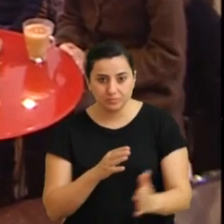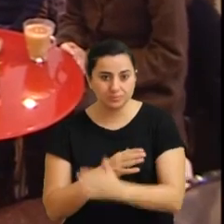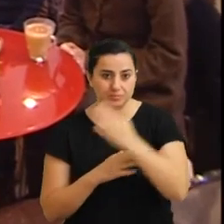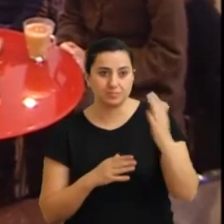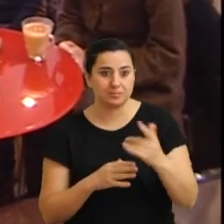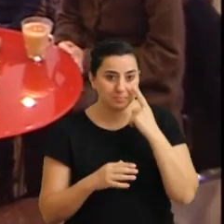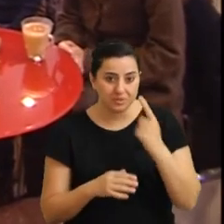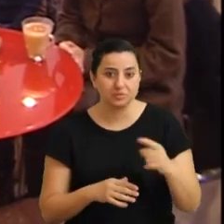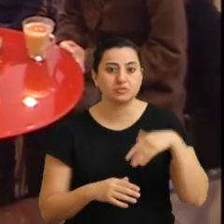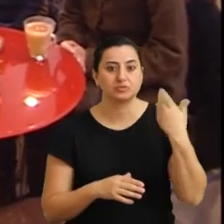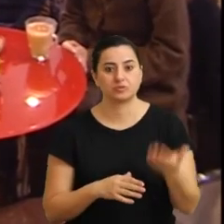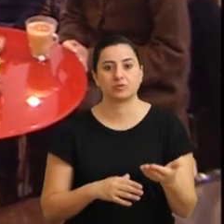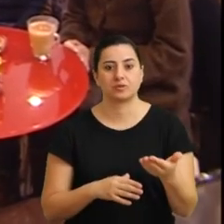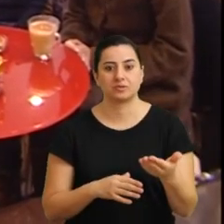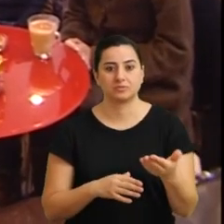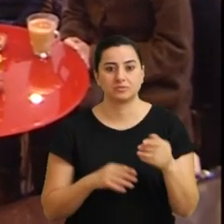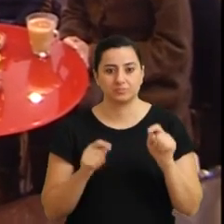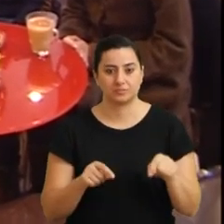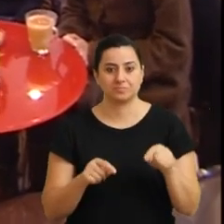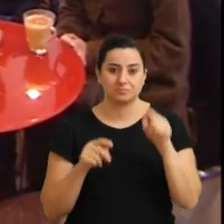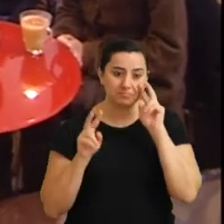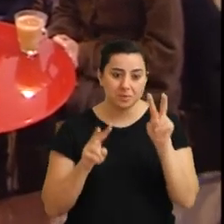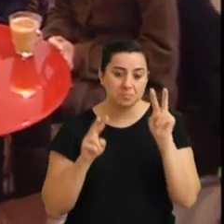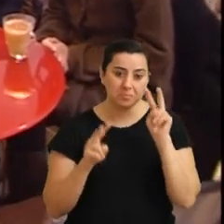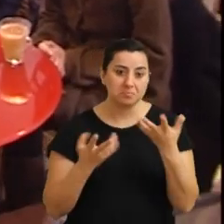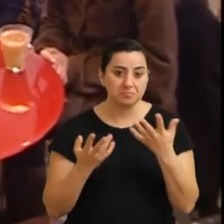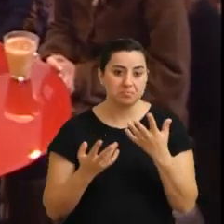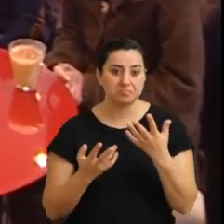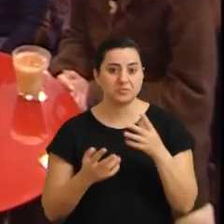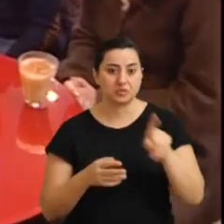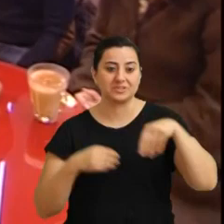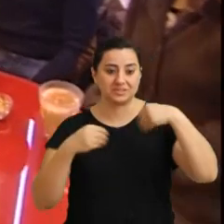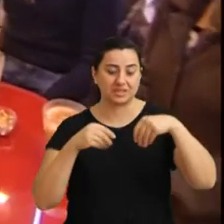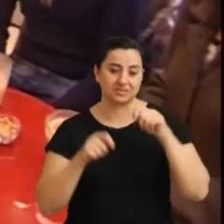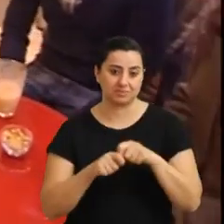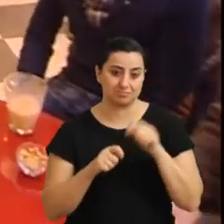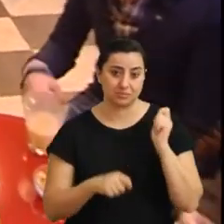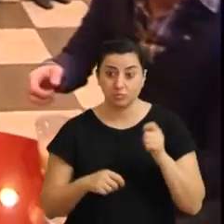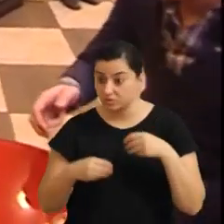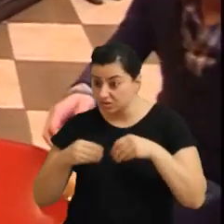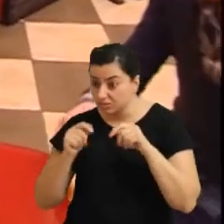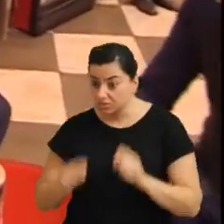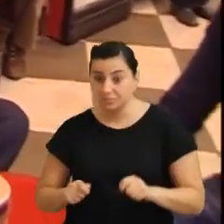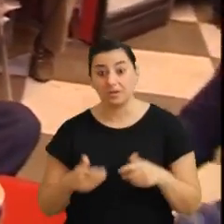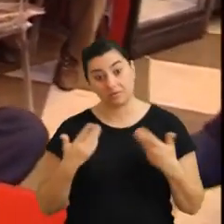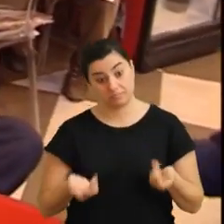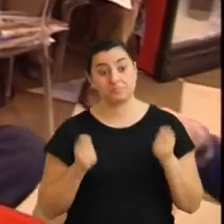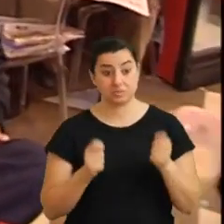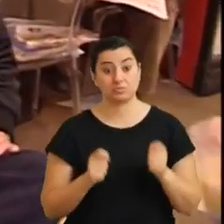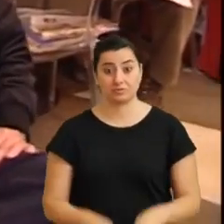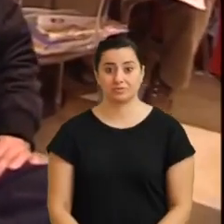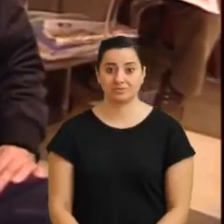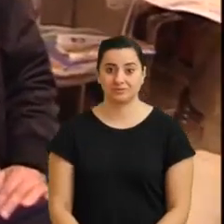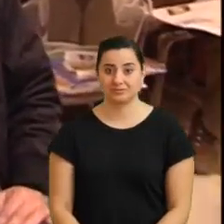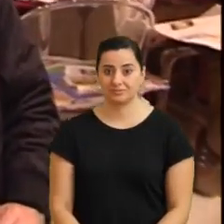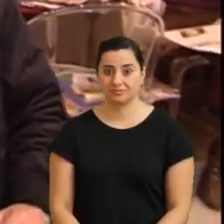şekerlemede. Ondan sonra dolumda. Ondan sonra bakalım göreceğiz. Ondan sonra bir de satış yapacaksınız. Satış. Tabii. Eyvah,